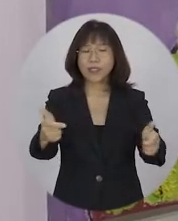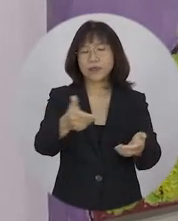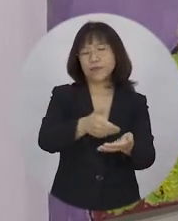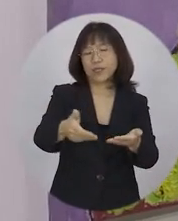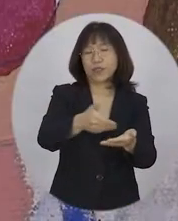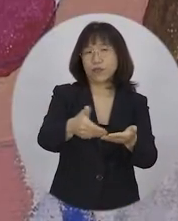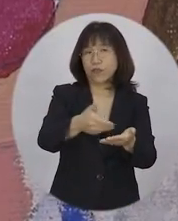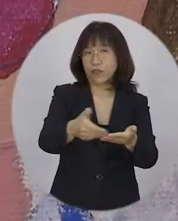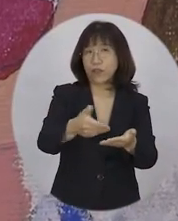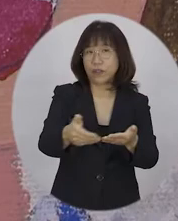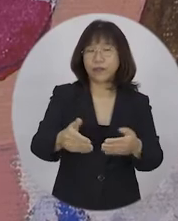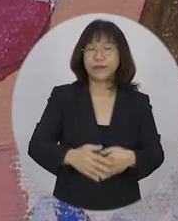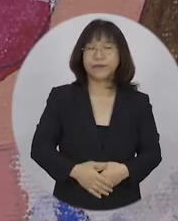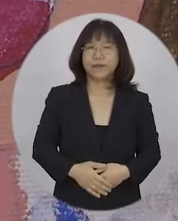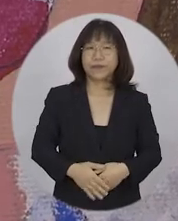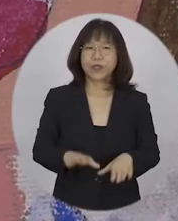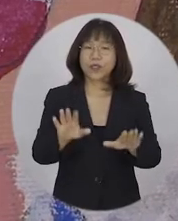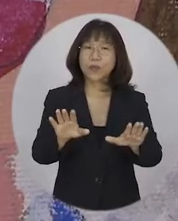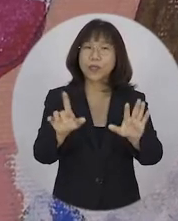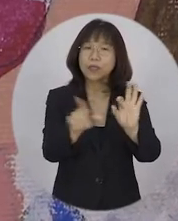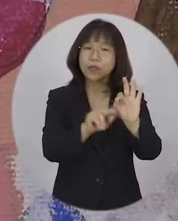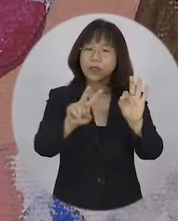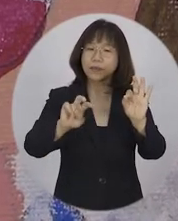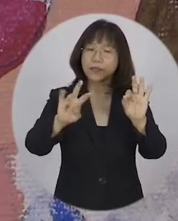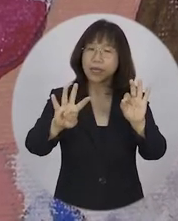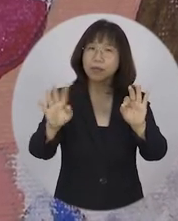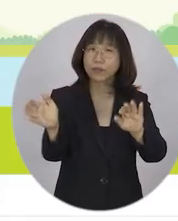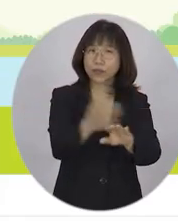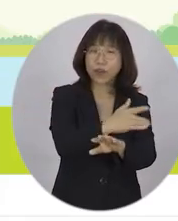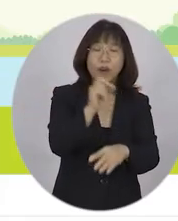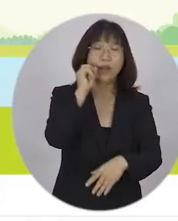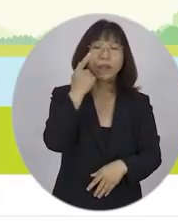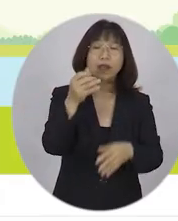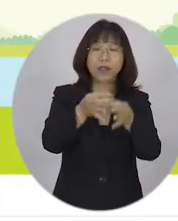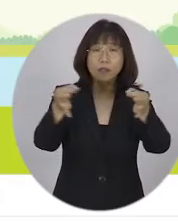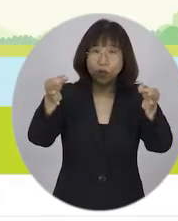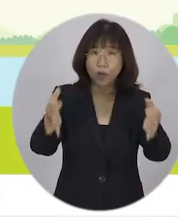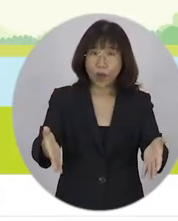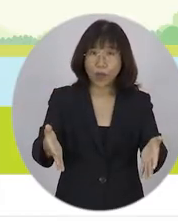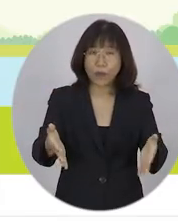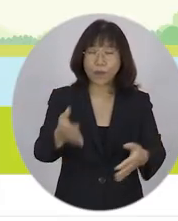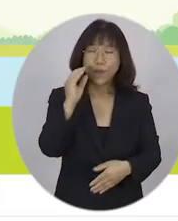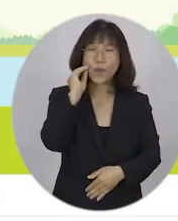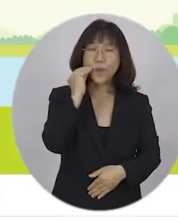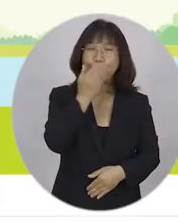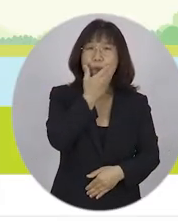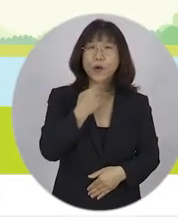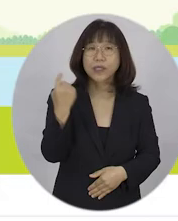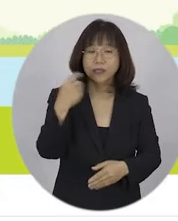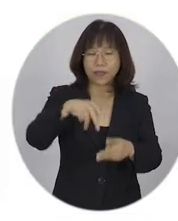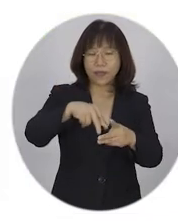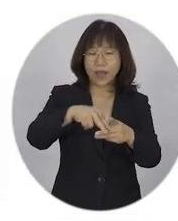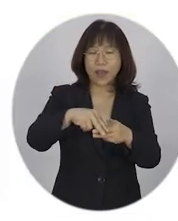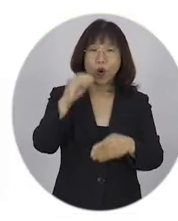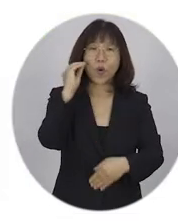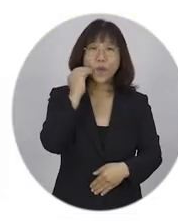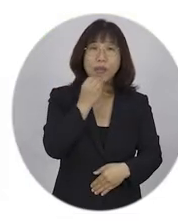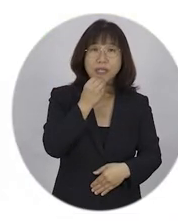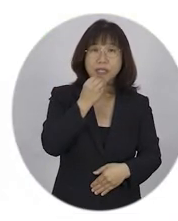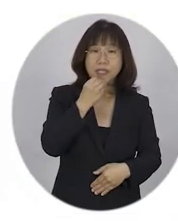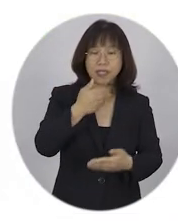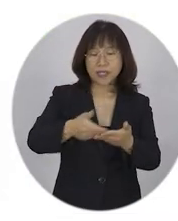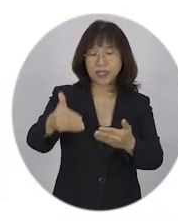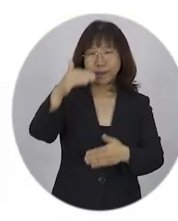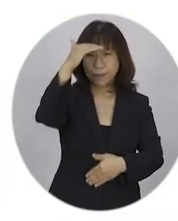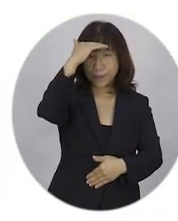제작했습니다 한편 오는 24일부터는 한 달 동안 강서구 정신건강복지센터 홈페이지를 통해서도